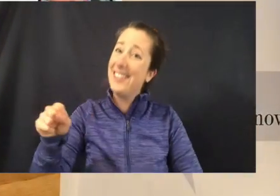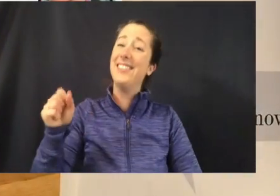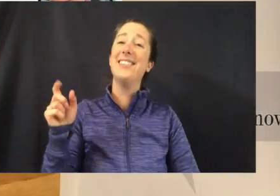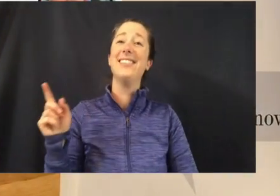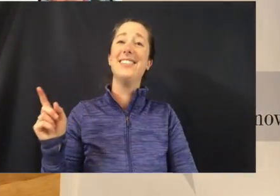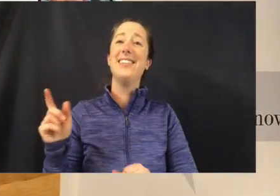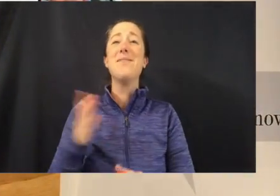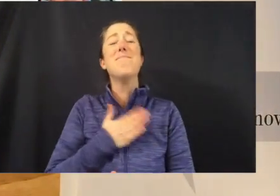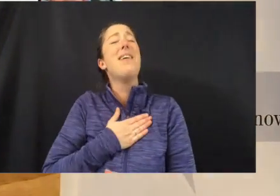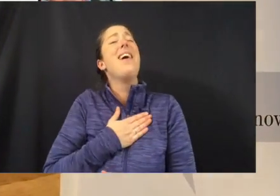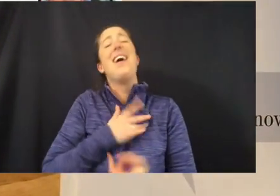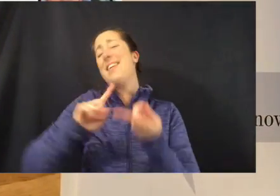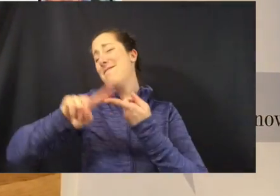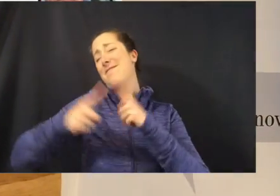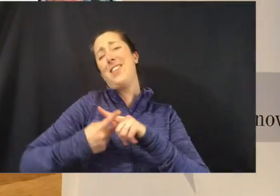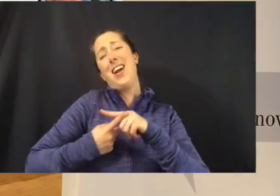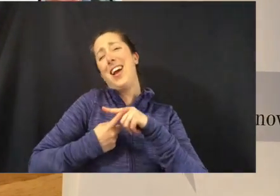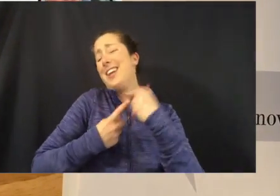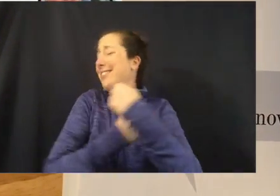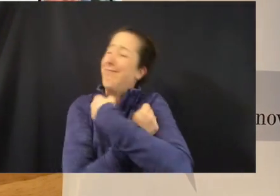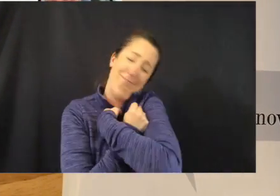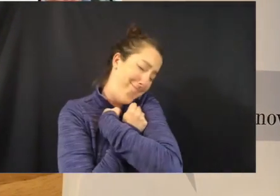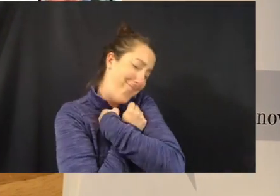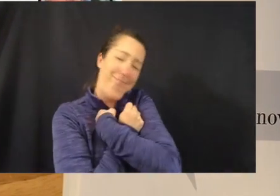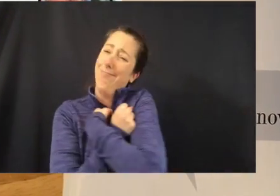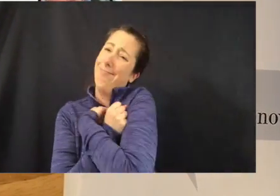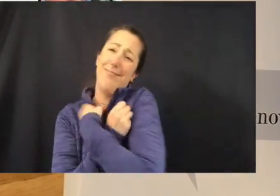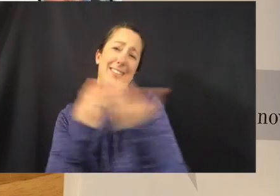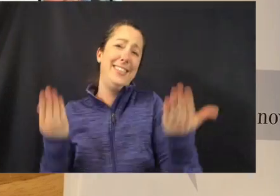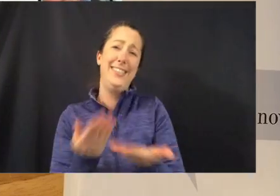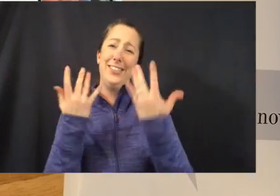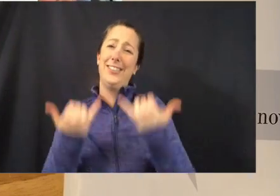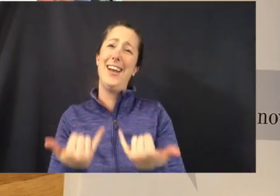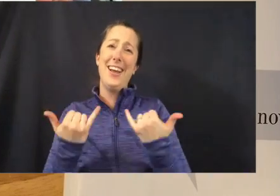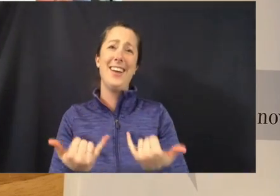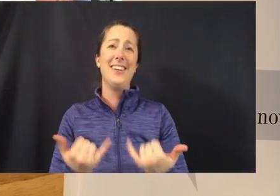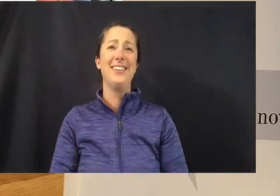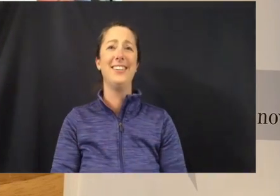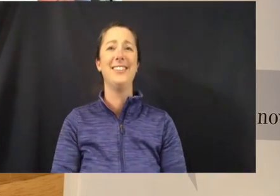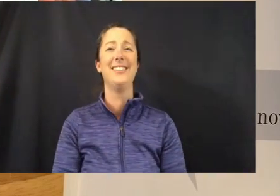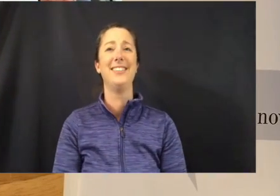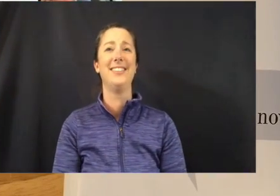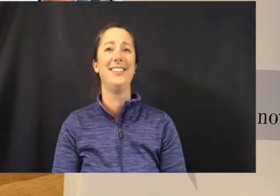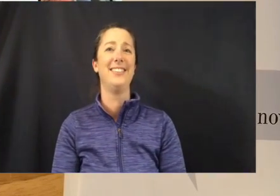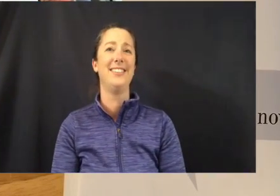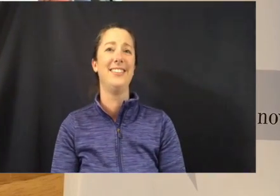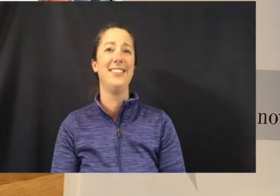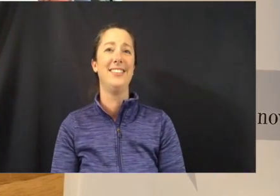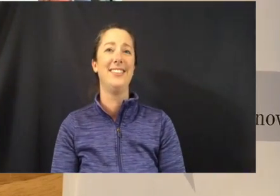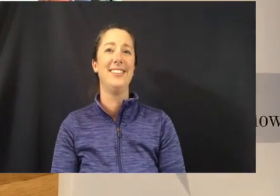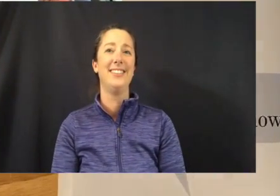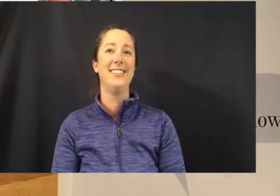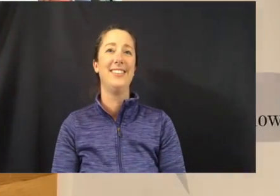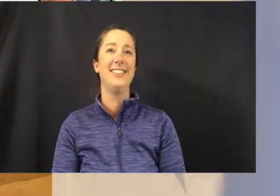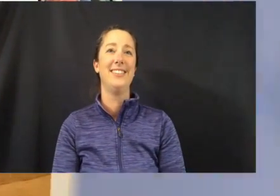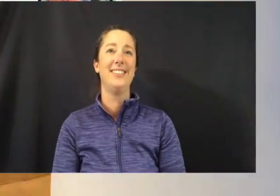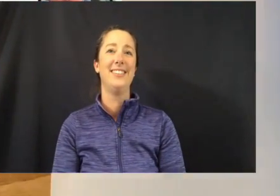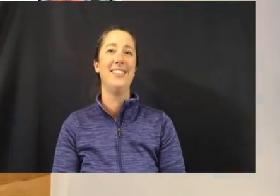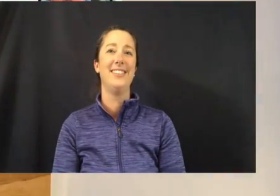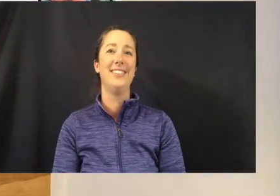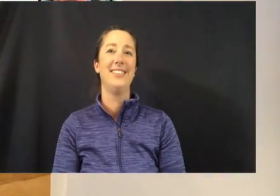here now. Tu es ici My friend maintenant. is here now. Mon ami est là maintenant,